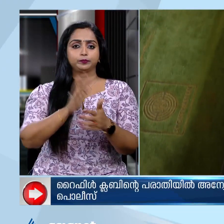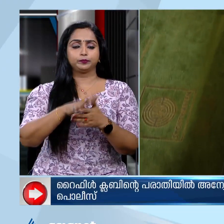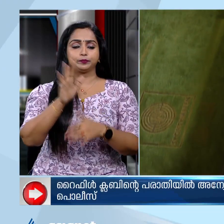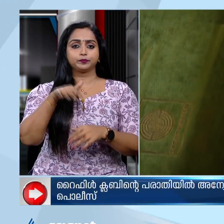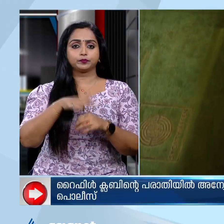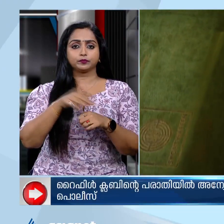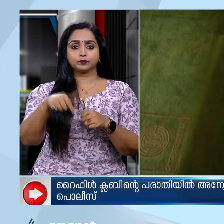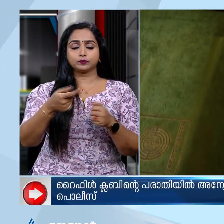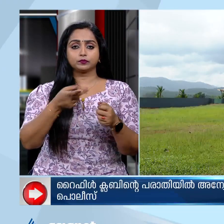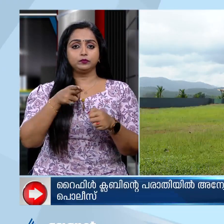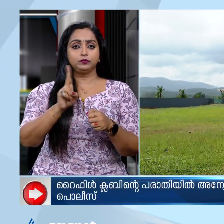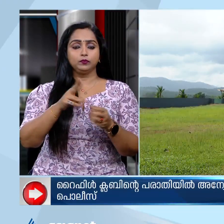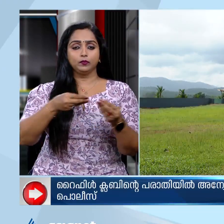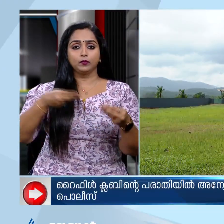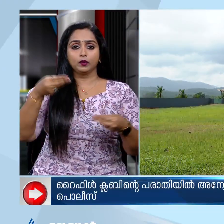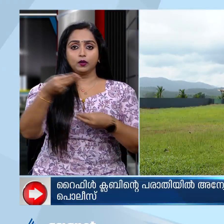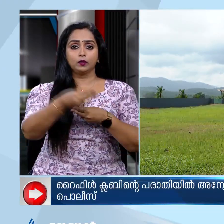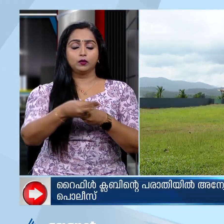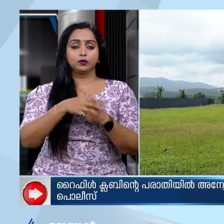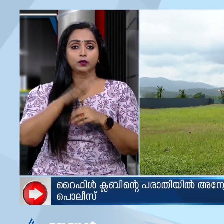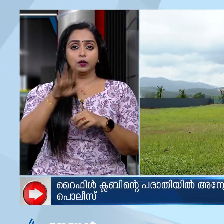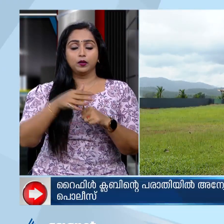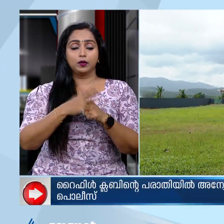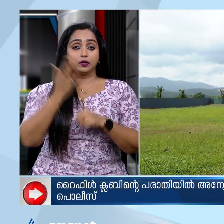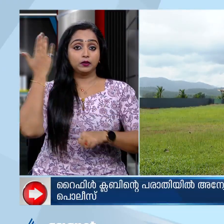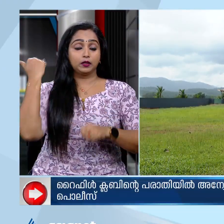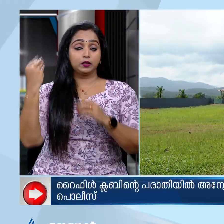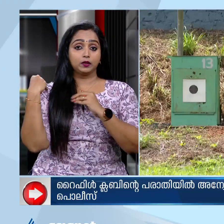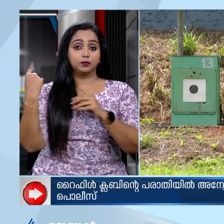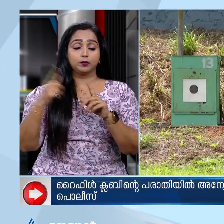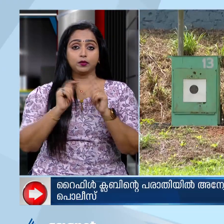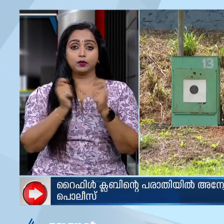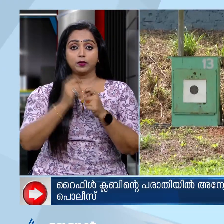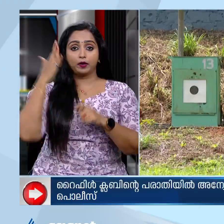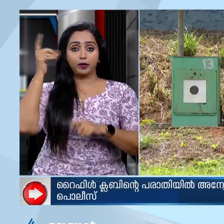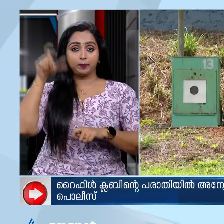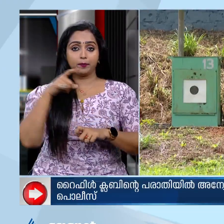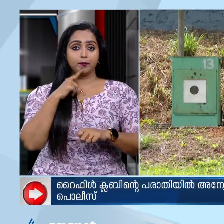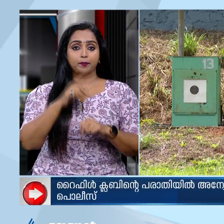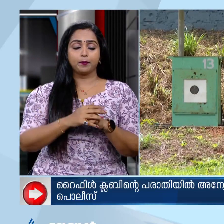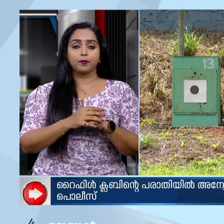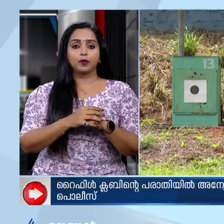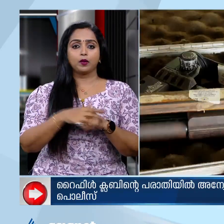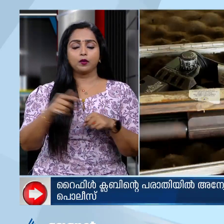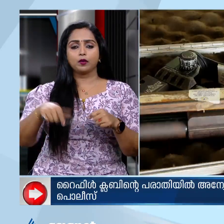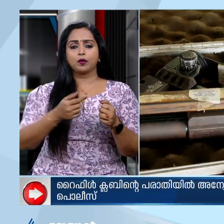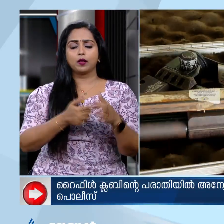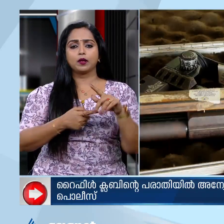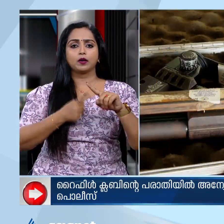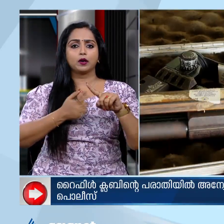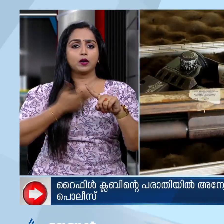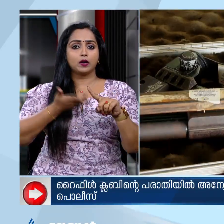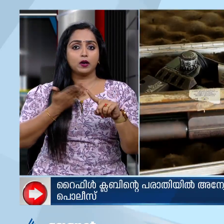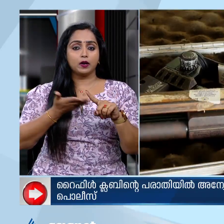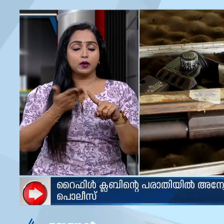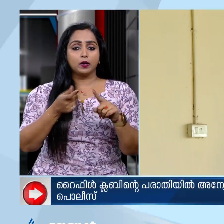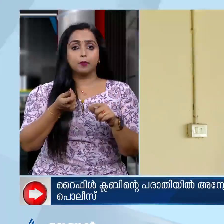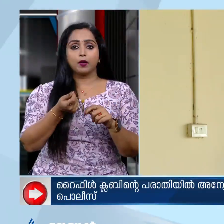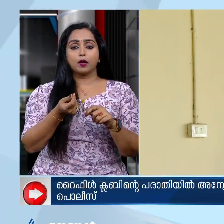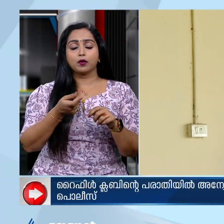സെക്രട്ടറി VC ജെയിംസ് പറഞ്ഞു. ദേശീയ അന്തർദേശീയ മത്സരങ്ങളിൽ പങ്കെടുക്കുന്നവർ പരിശീലനത്തിനായി പണം മുടക്കി ക്ലബിന്റെ പേരിൽ തോക്കുകൾ